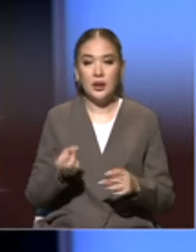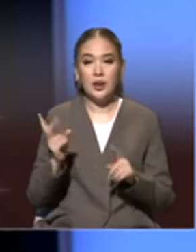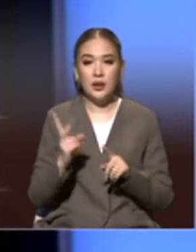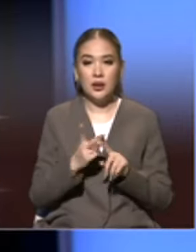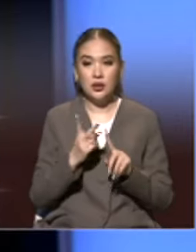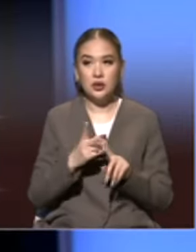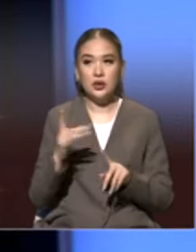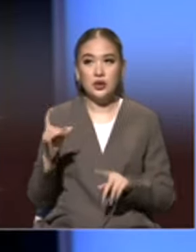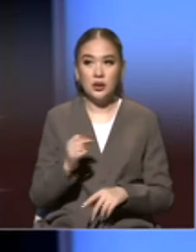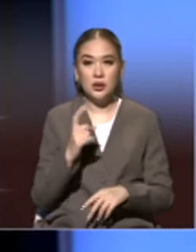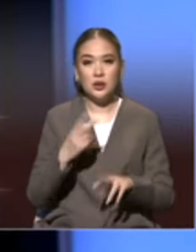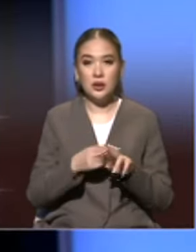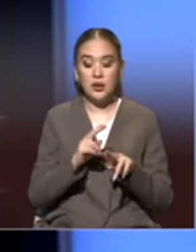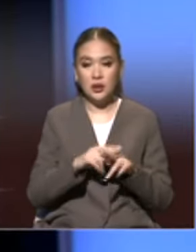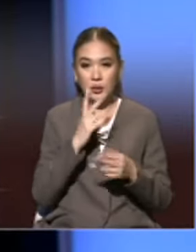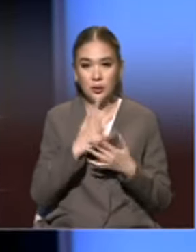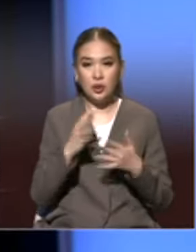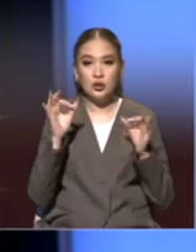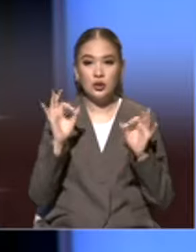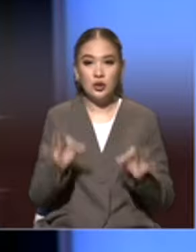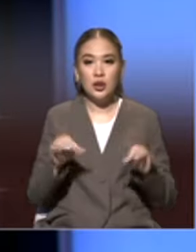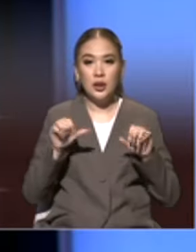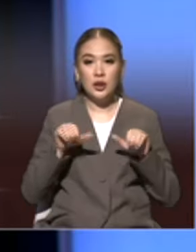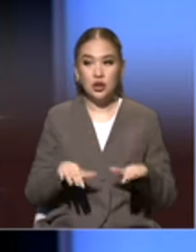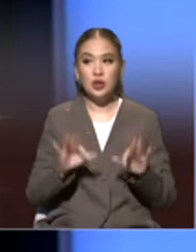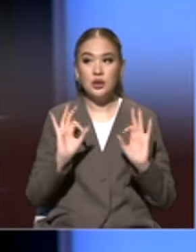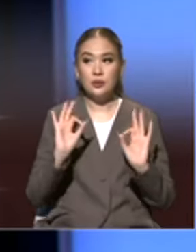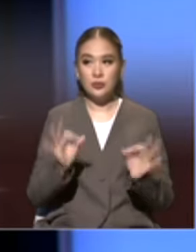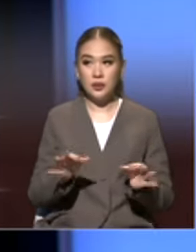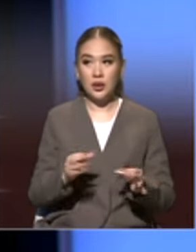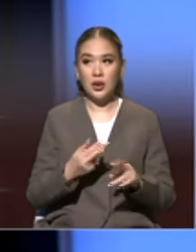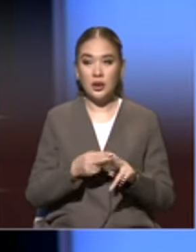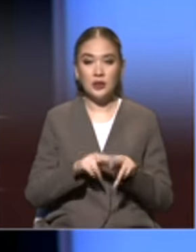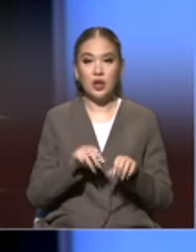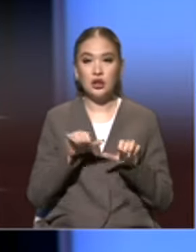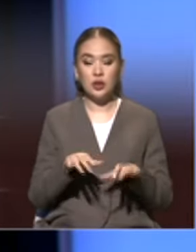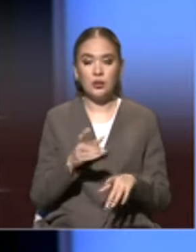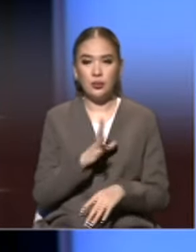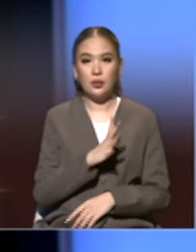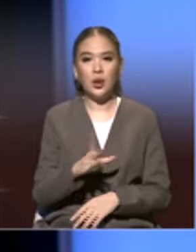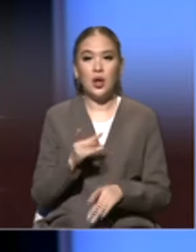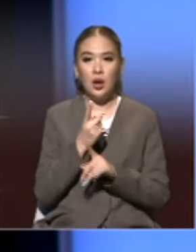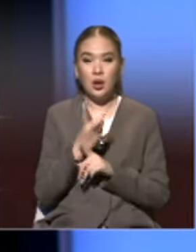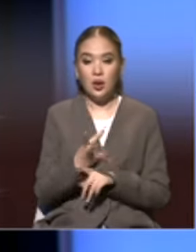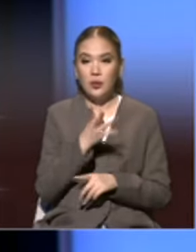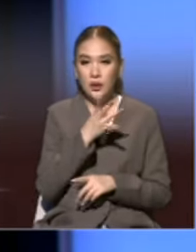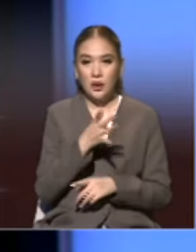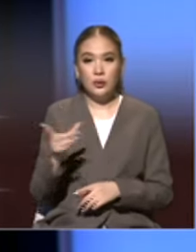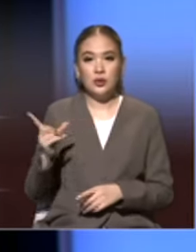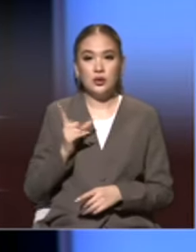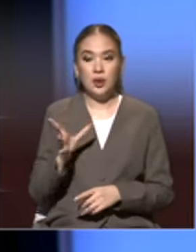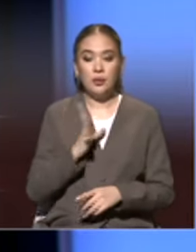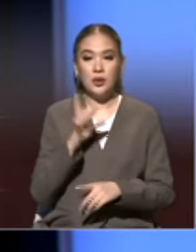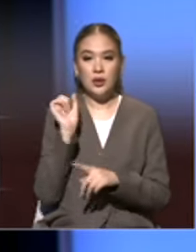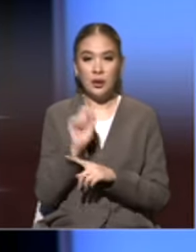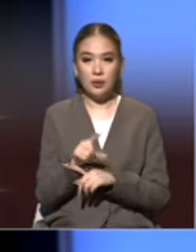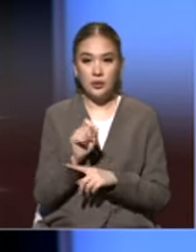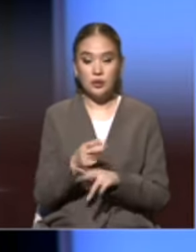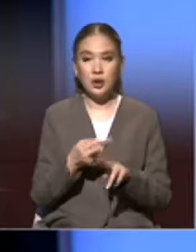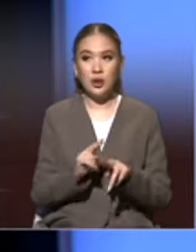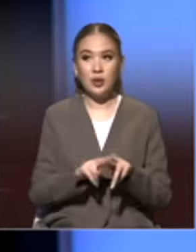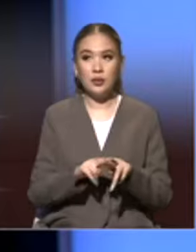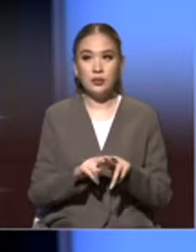өткізілмейді, ол толығымен келсем негізі дұрыс шешім. Шыны керек, ол шешімді біраз күтті деп ойлаймын тапсырыс берушілерді. Бірақ